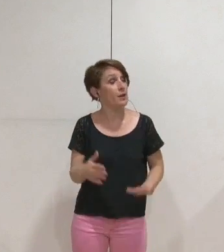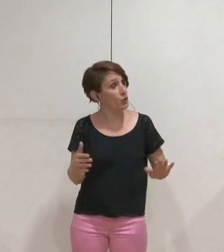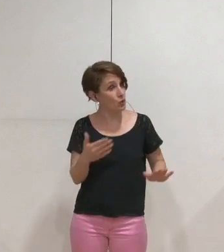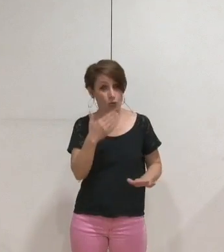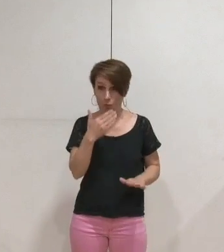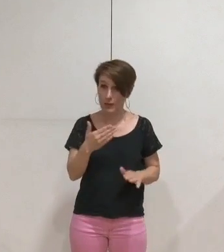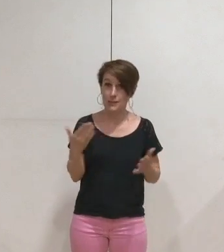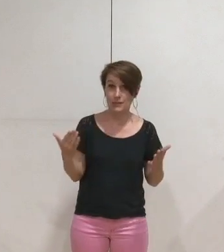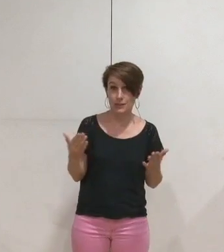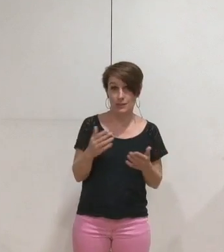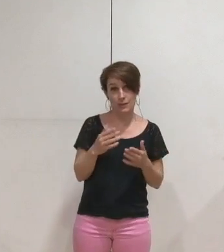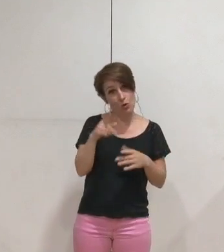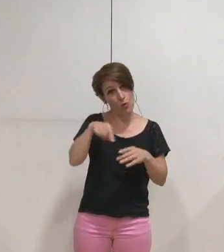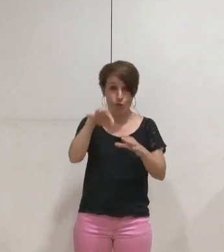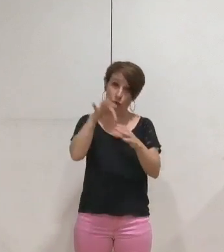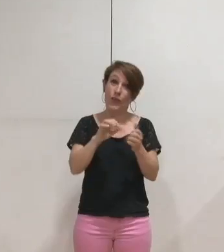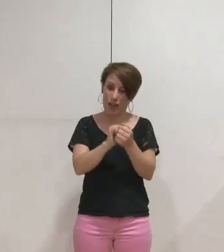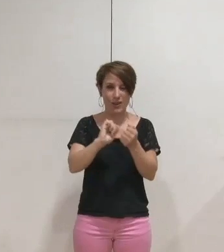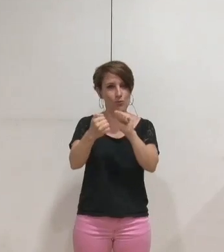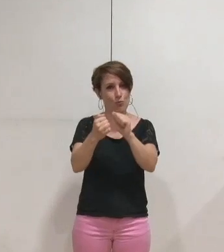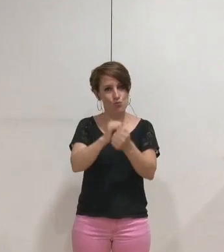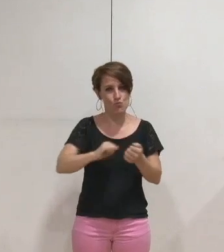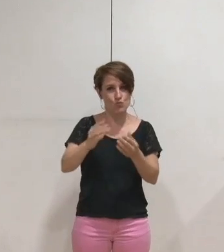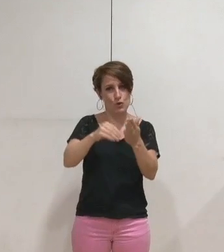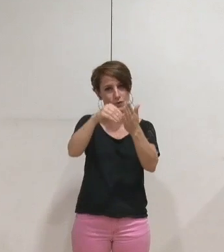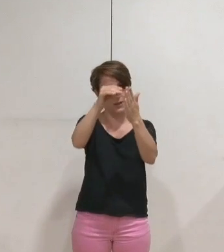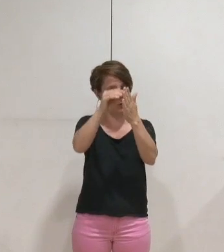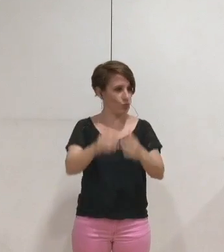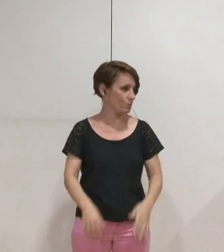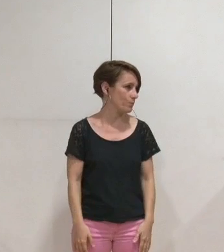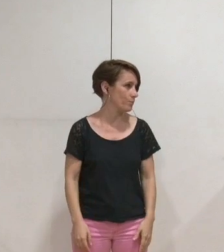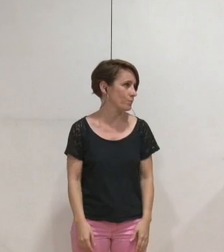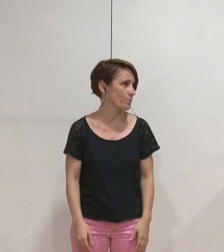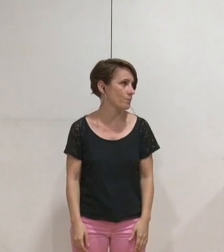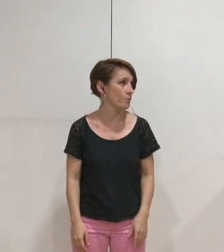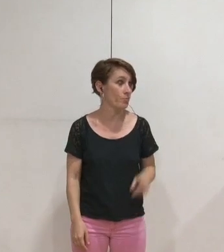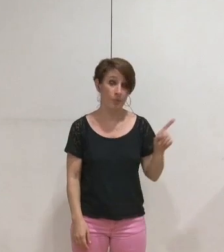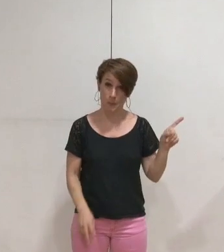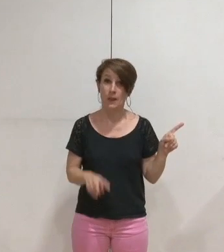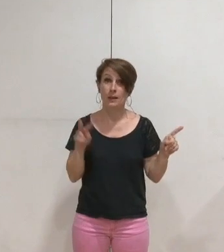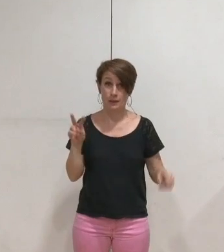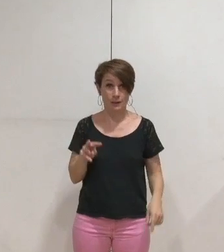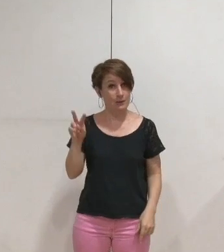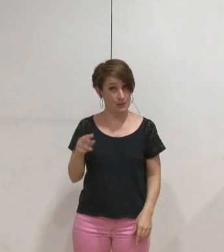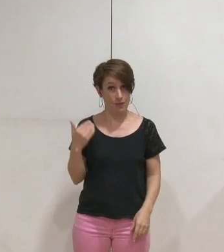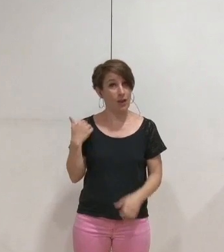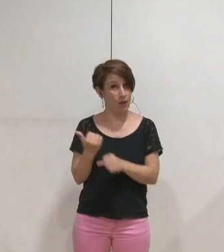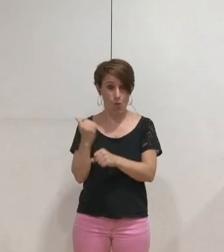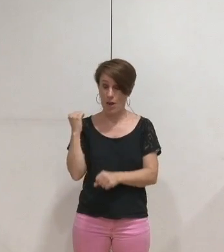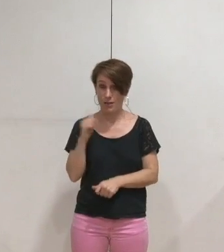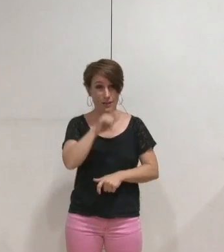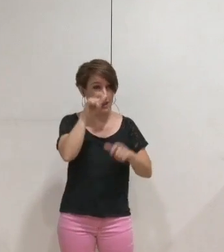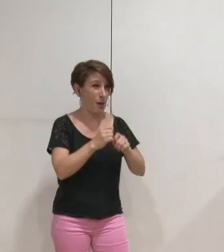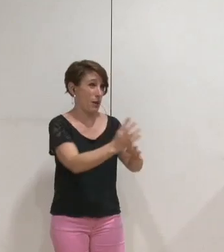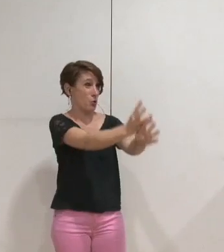tdbération ainsi modifié voilà effectivement laffux de personnes et personnes parfois venant de très loin a